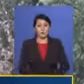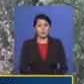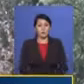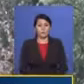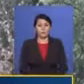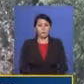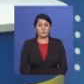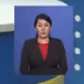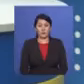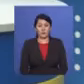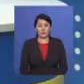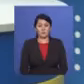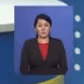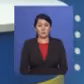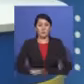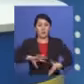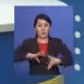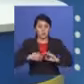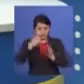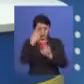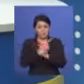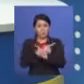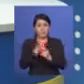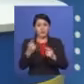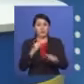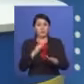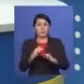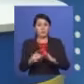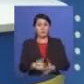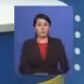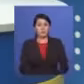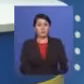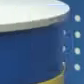жаңалықтар қызметі. Бүгінгі айтар хабарымыз осы. Алда орай болжама, аман сау болыңыздар.